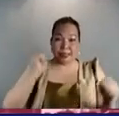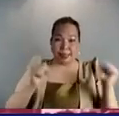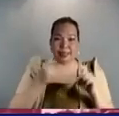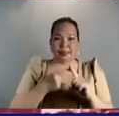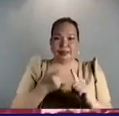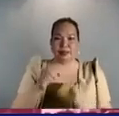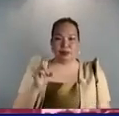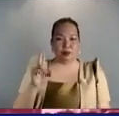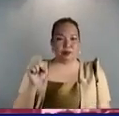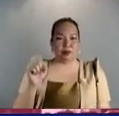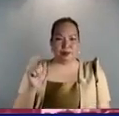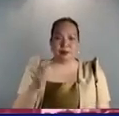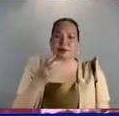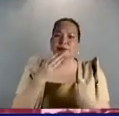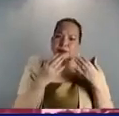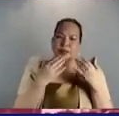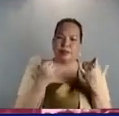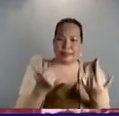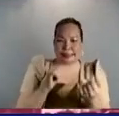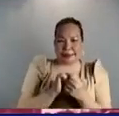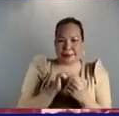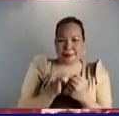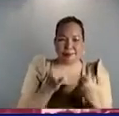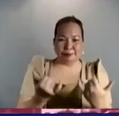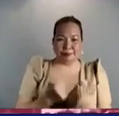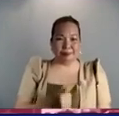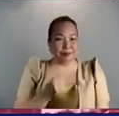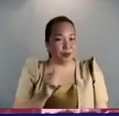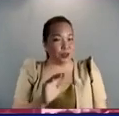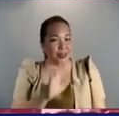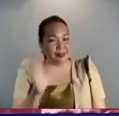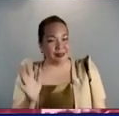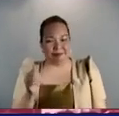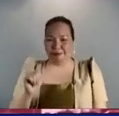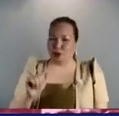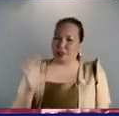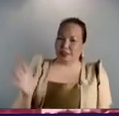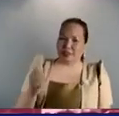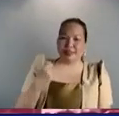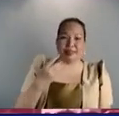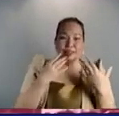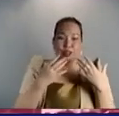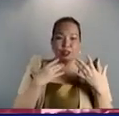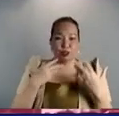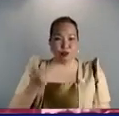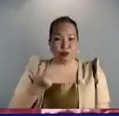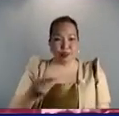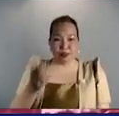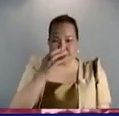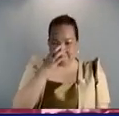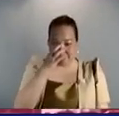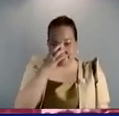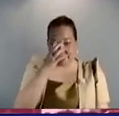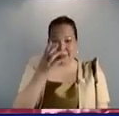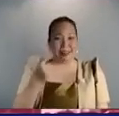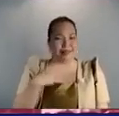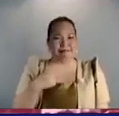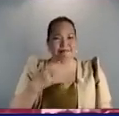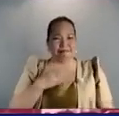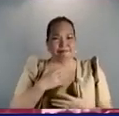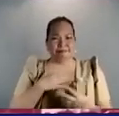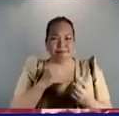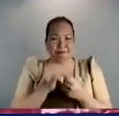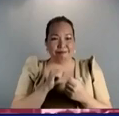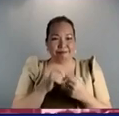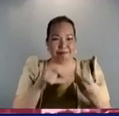sa pagsama mo sa aming umaga. Morning, Doc. Good morning po at maraming salamat sa pag-imbita sa akin. Kinagagala ko pong makasama dito sa